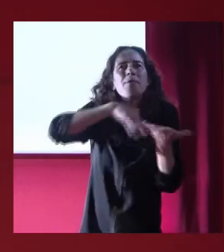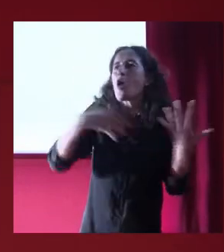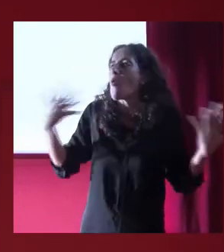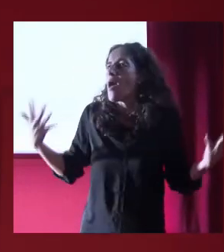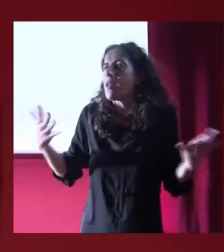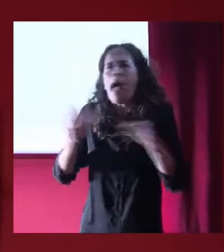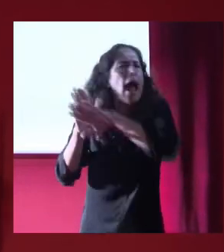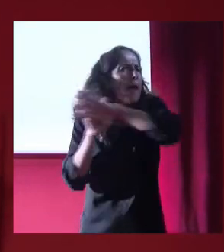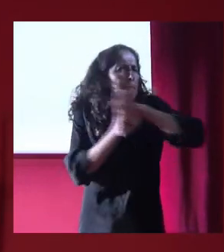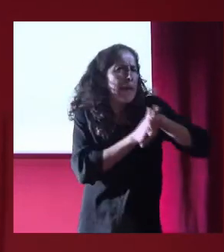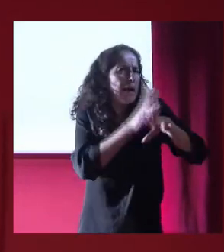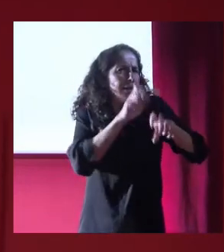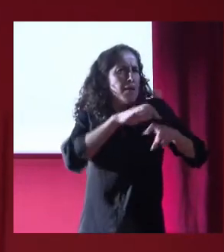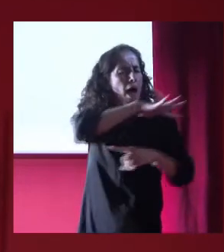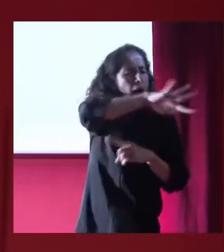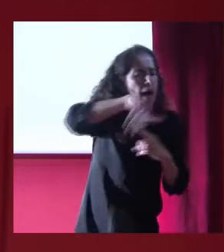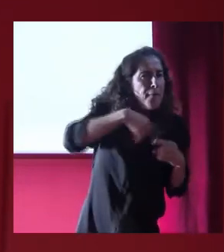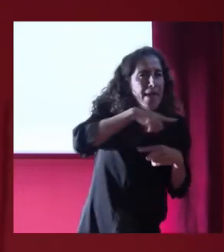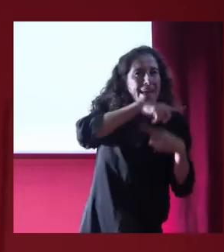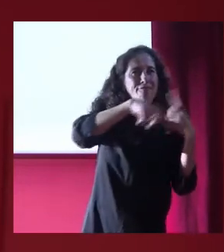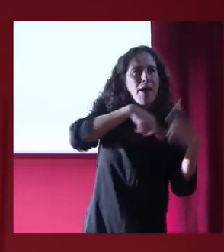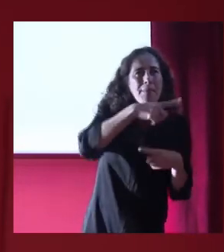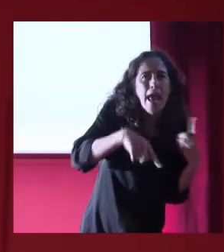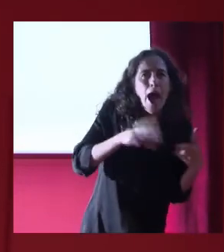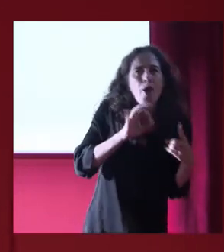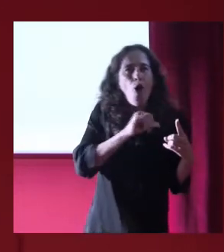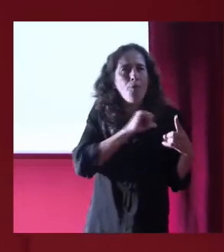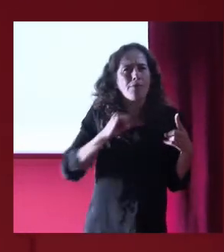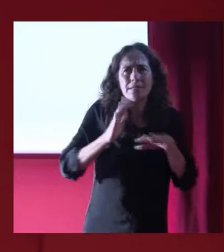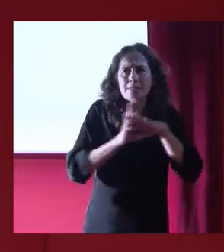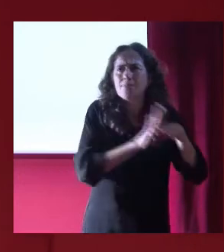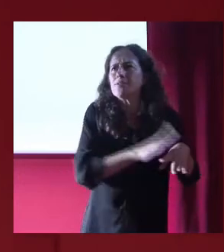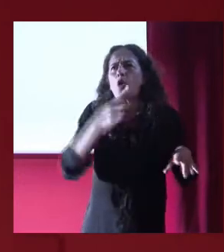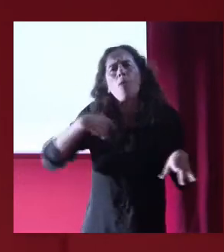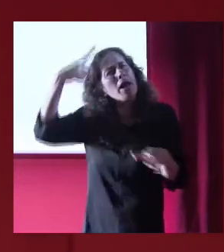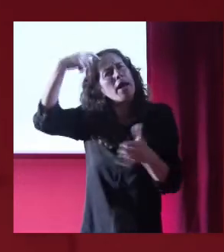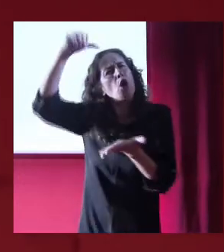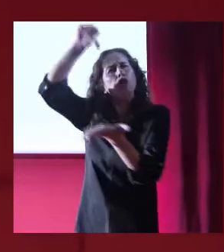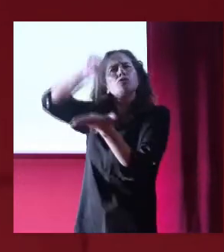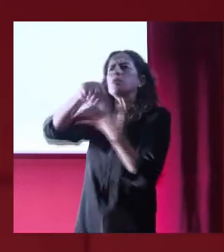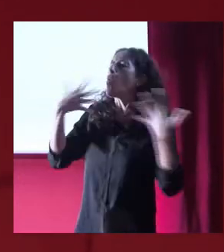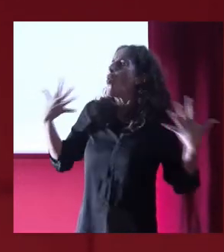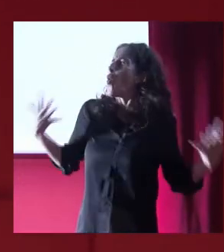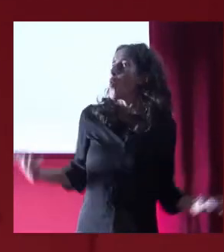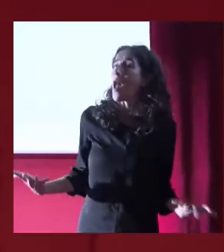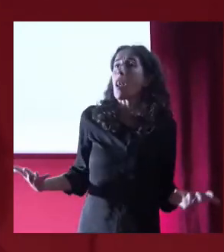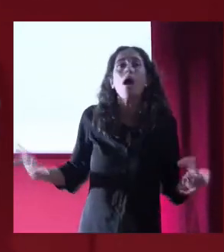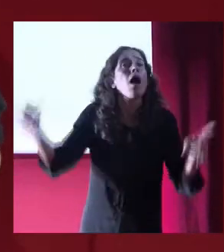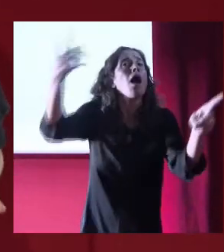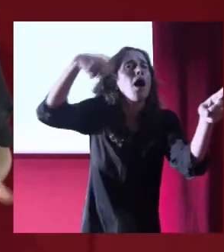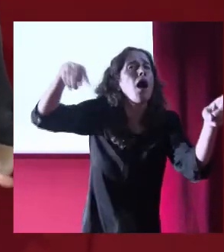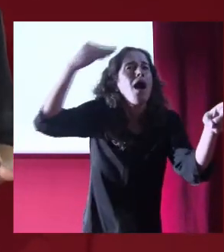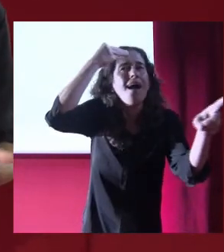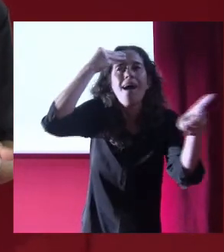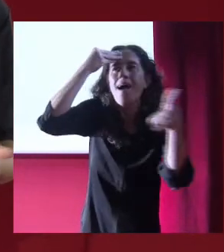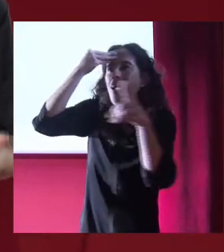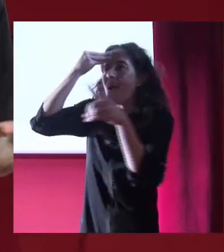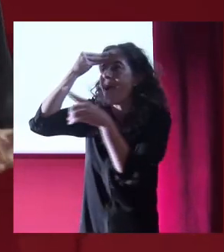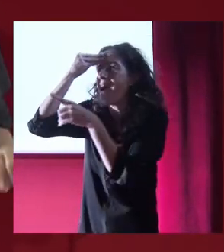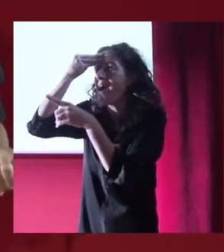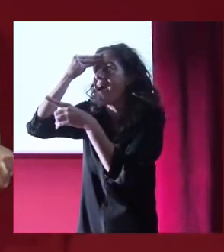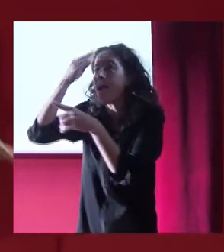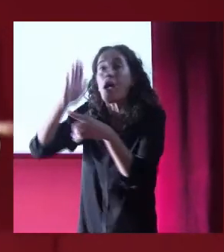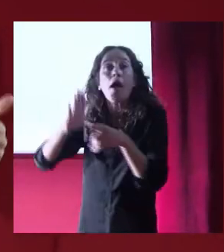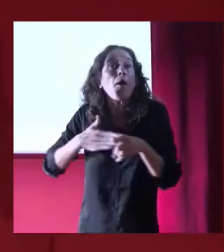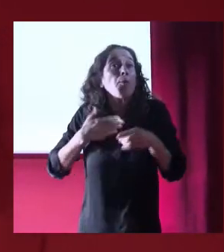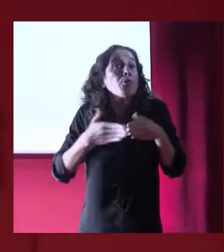enllà del que és l'entorn íntim, del que és l'entorn familiar, un record de ciutat. Quin és el vostre? Potser